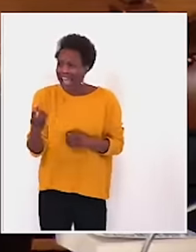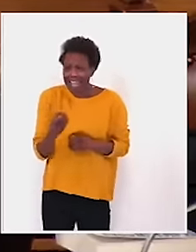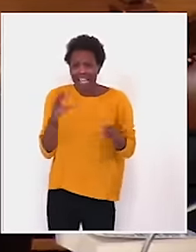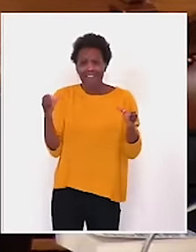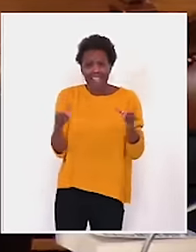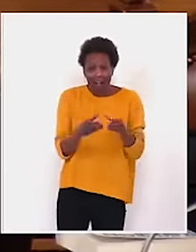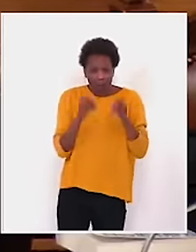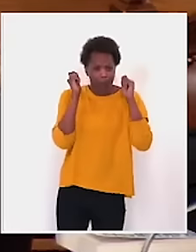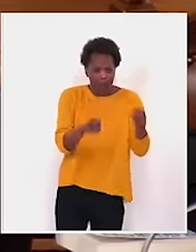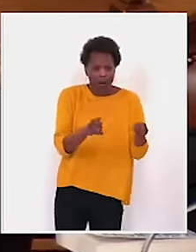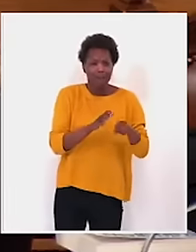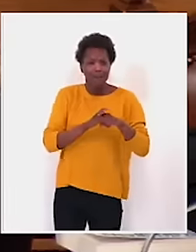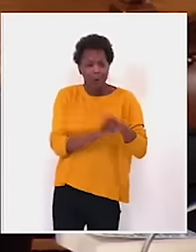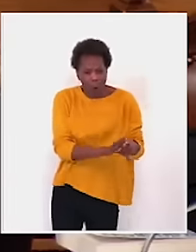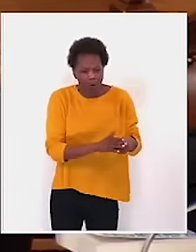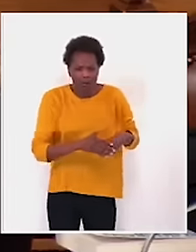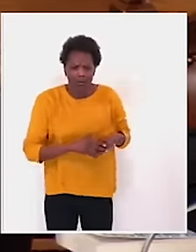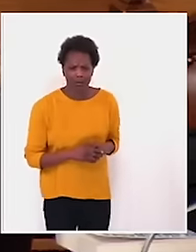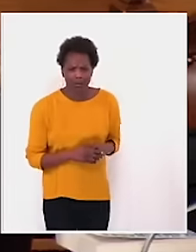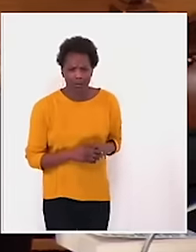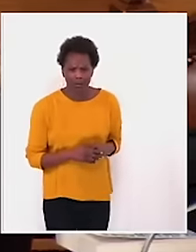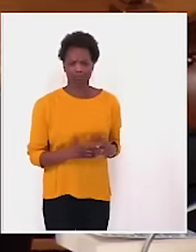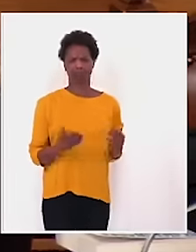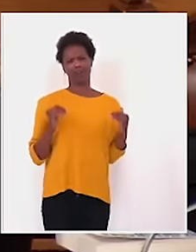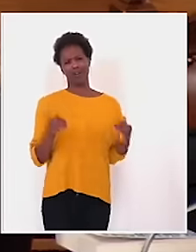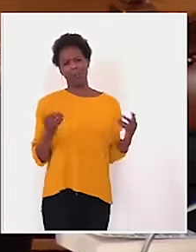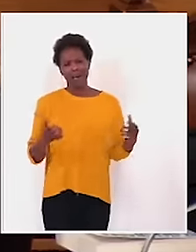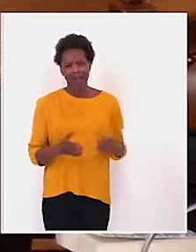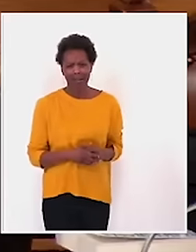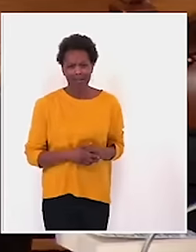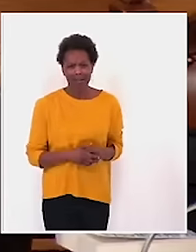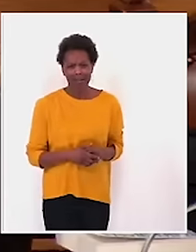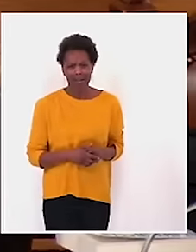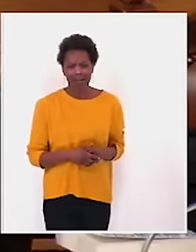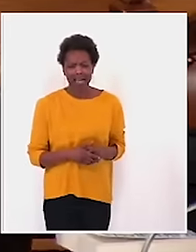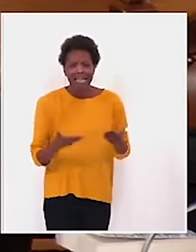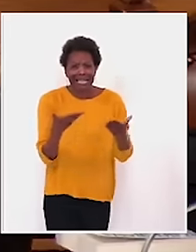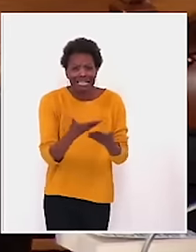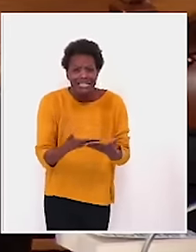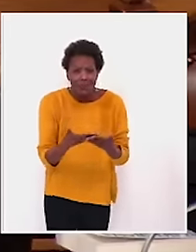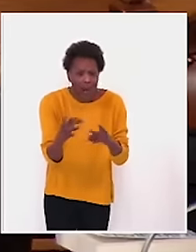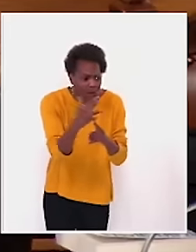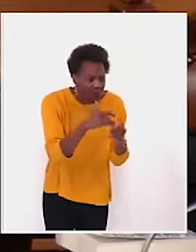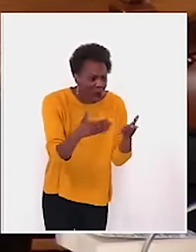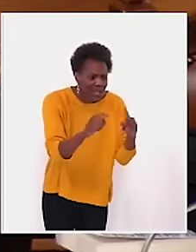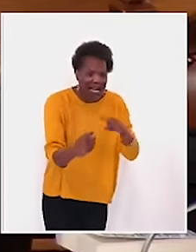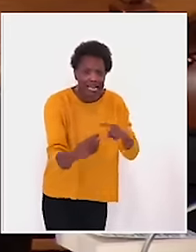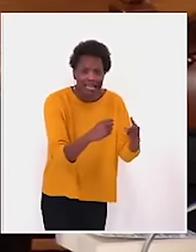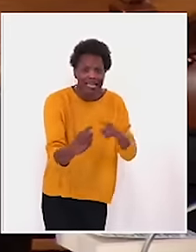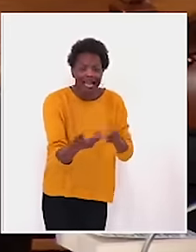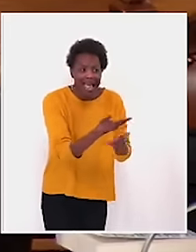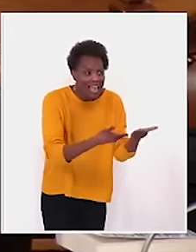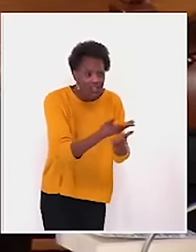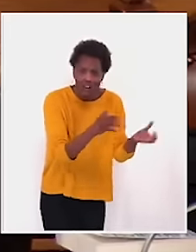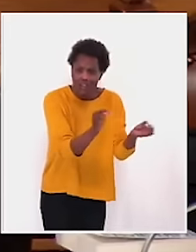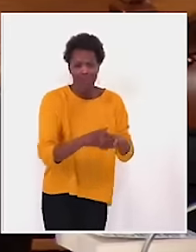c'est quand même terrible qu'il n'y ait pas, que ça ne discute pas des conditions sociales, que ça ne discute pas des souffrances sociales et que